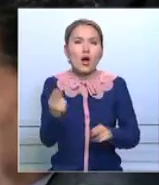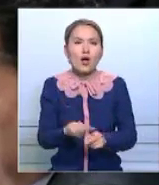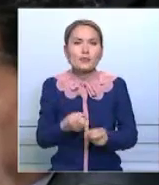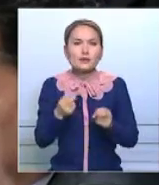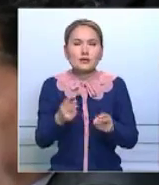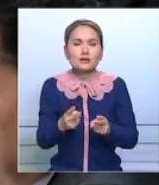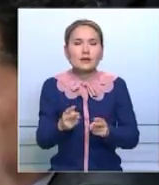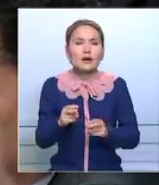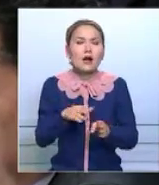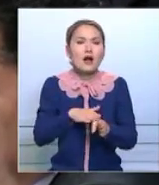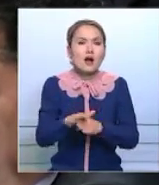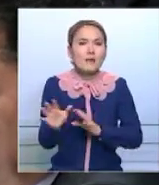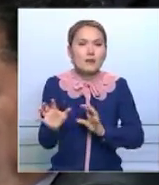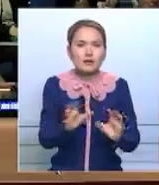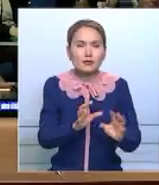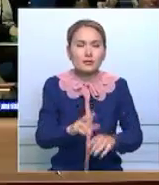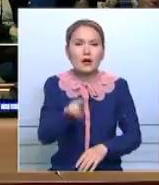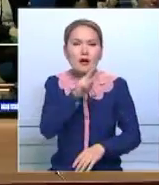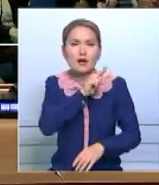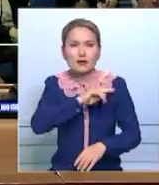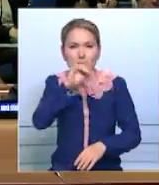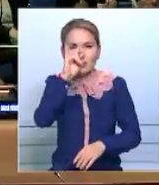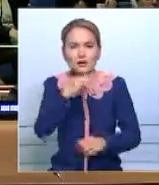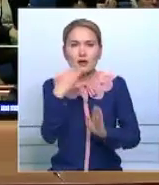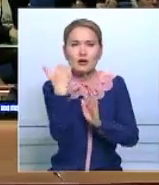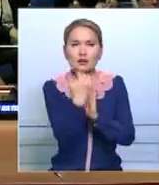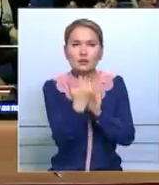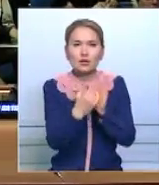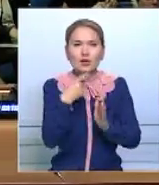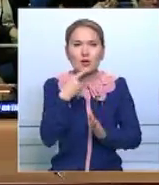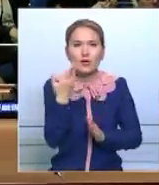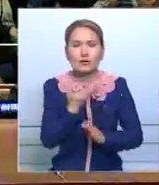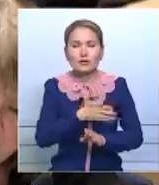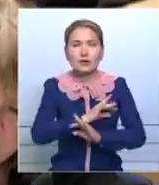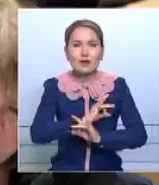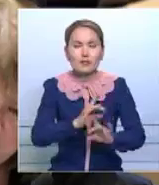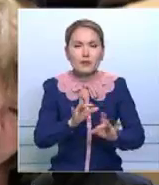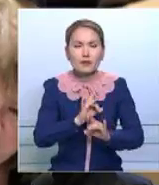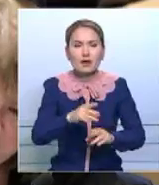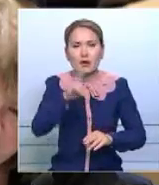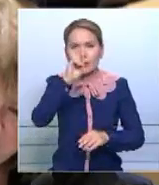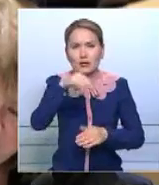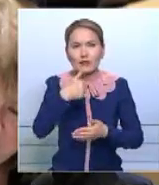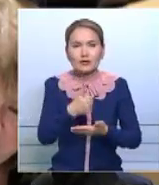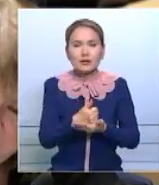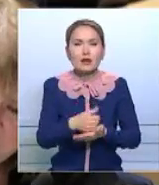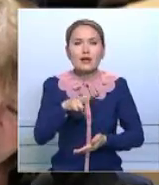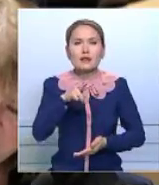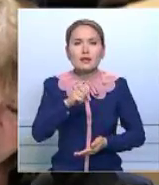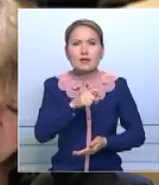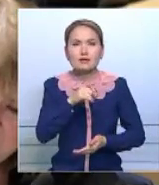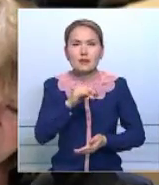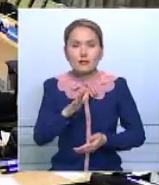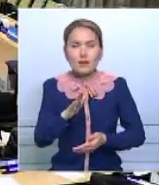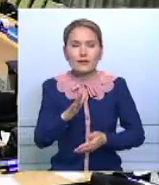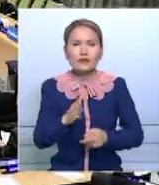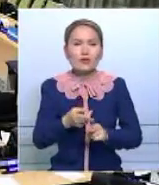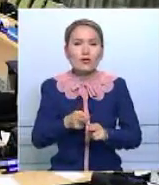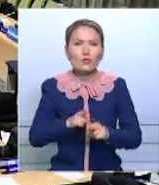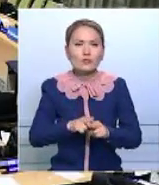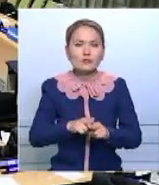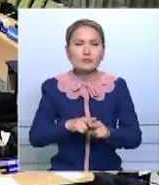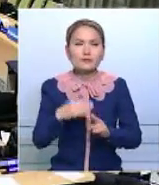сақтау бағытындағы еліміздің негізгі ұстанымдары жөнінде баяндап, елбасының ядролық қаруға қарсы бастамаларын тағы бір мәрте еске